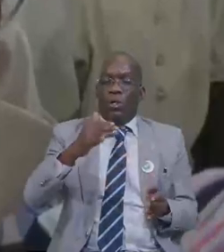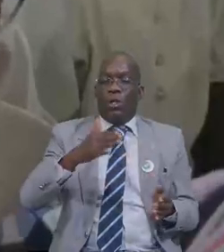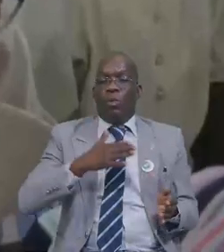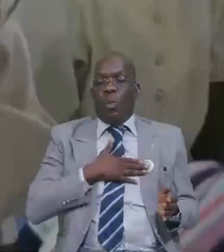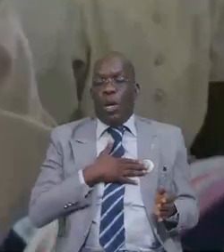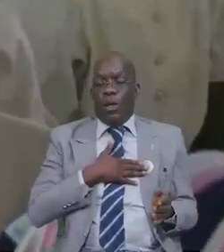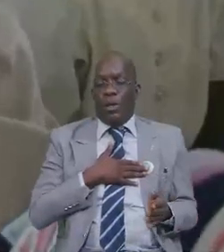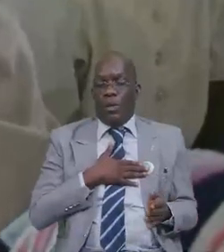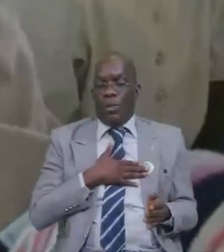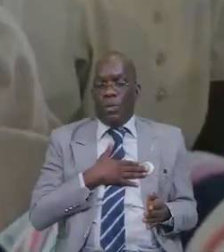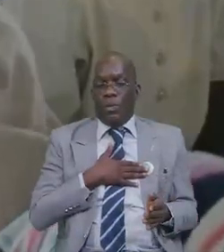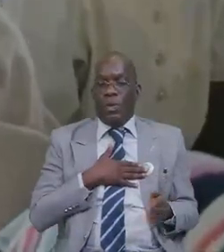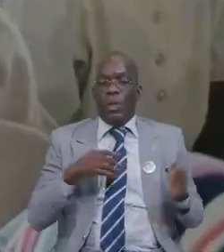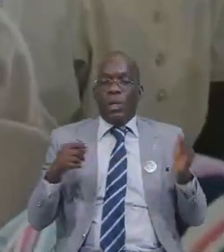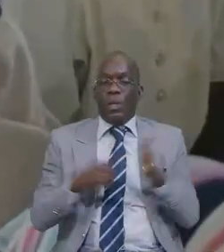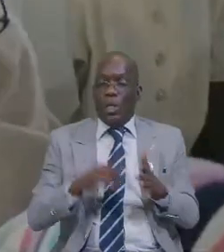C'est pour moi.